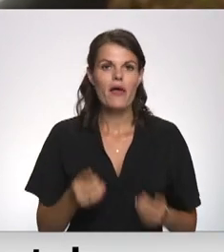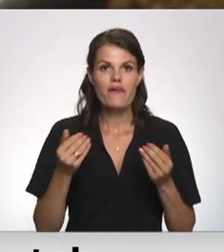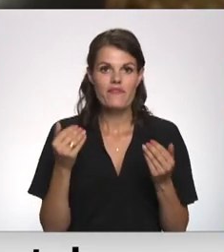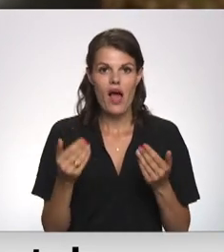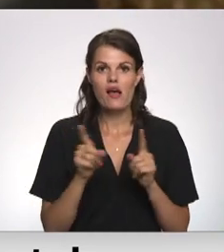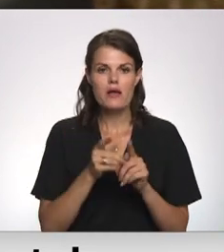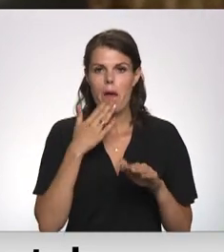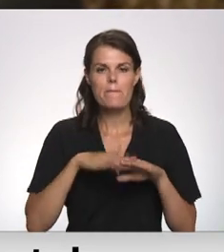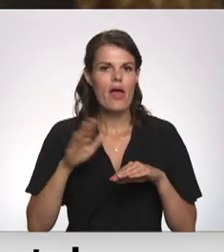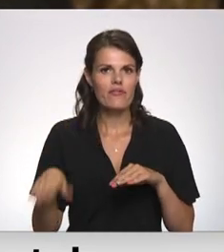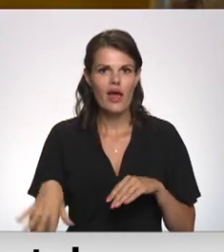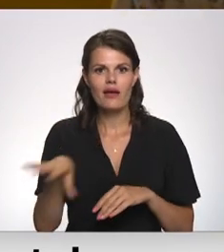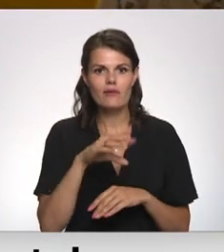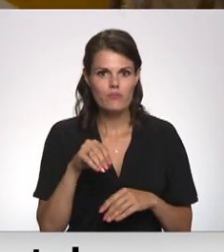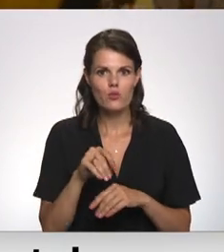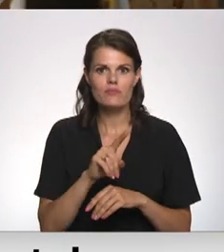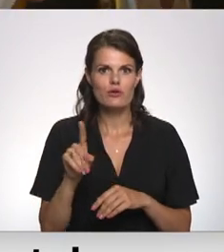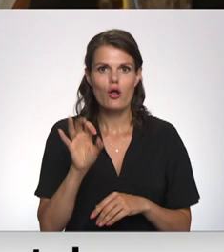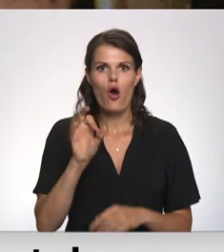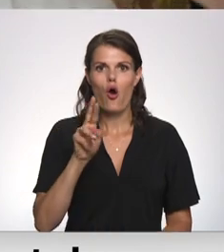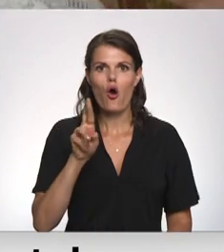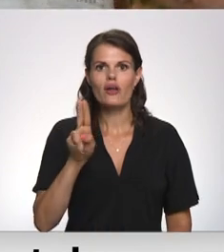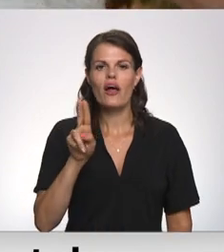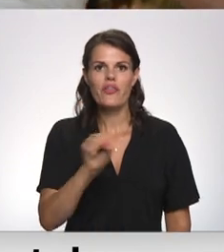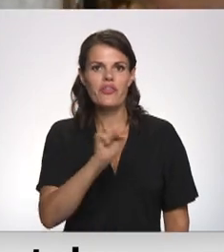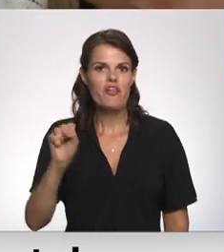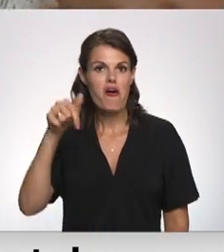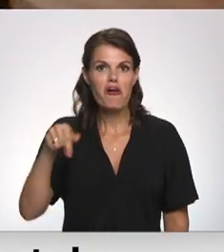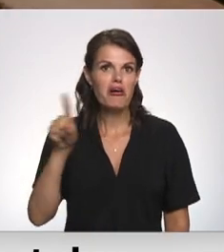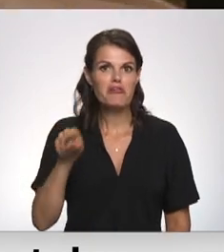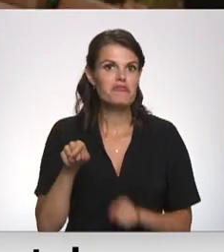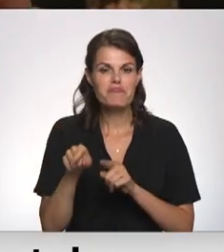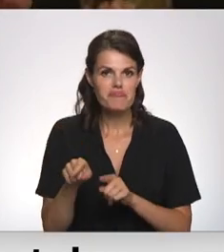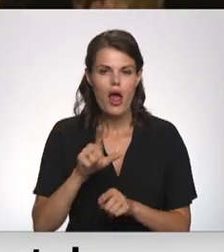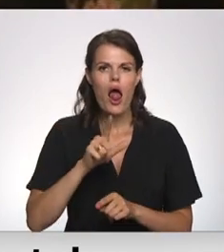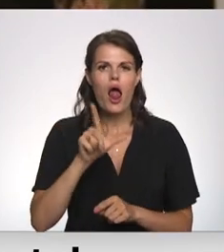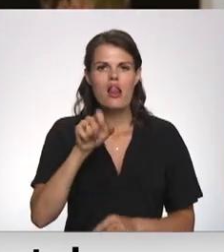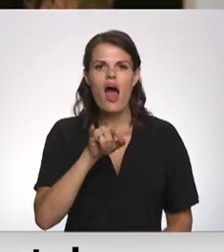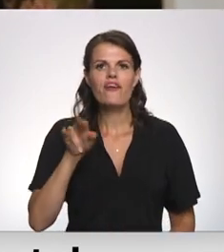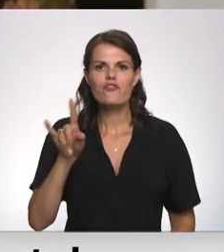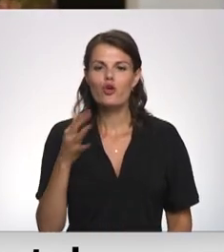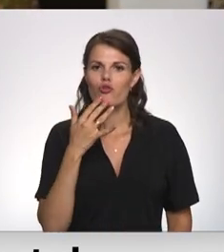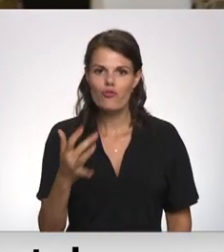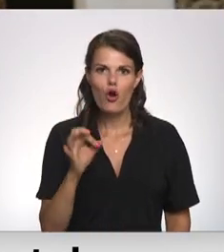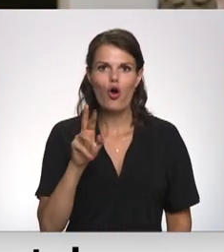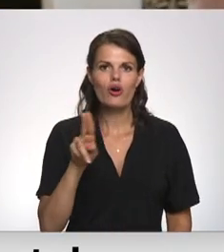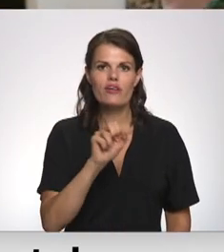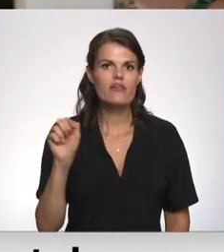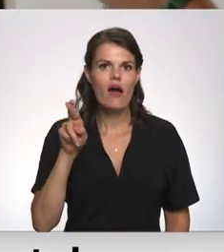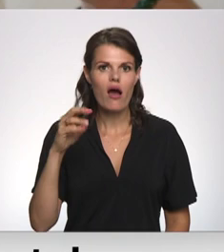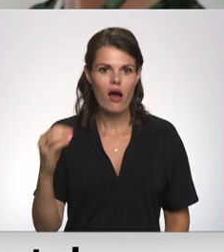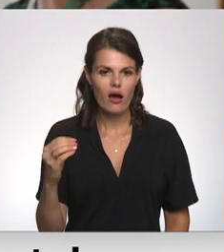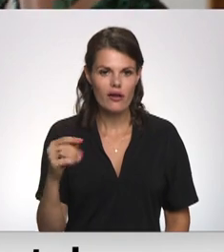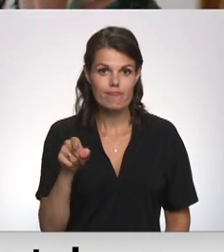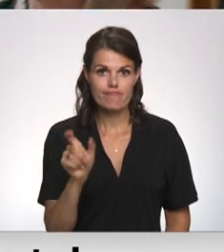esam nonākuši līdz ornātam, jo ornāts, jeb no latīņu valodas ornāre,